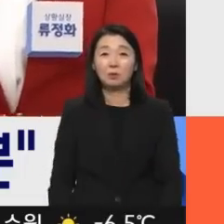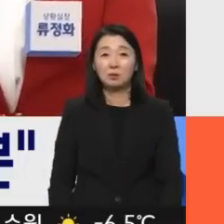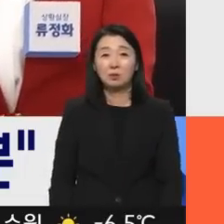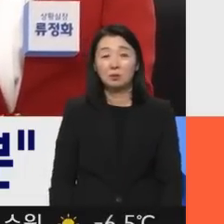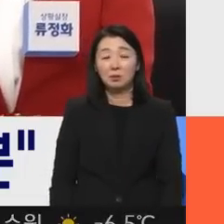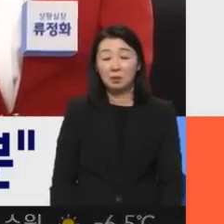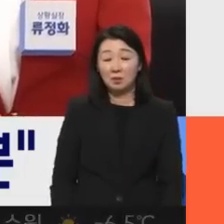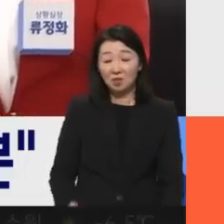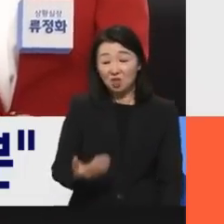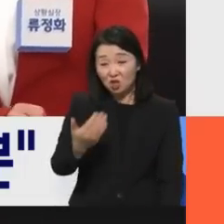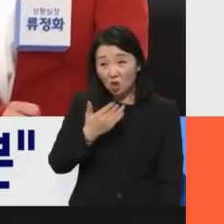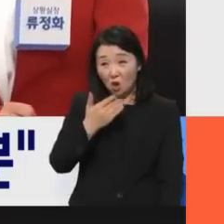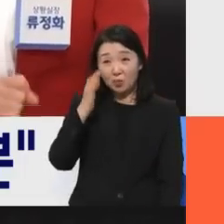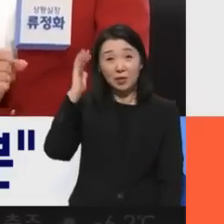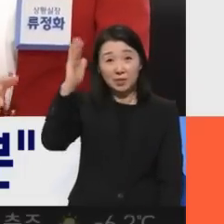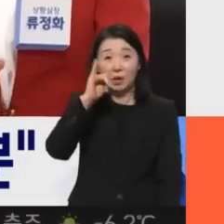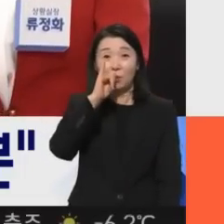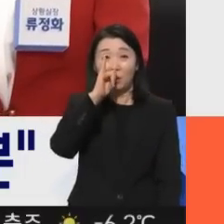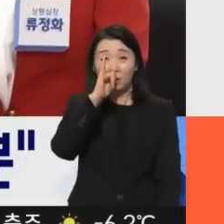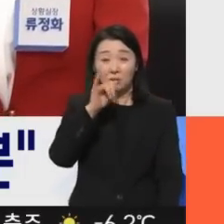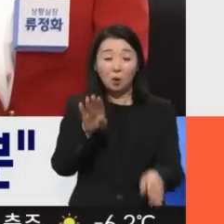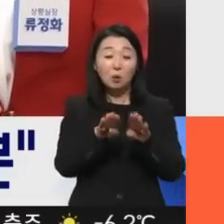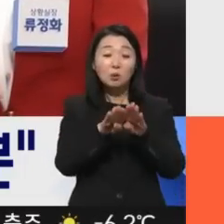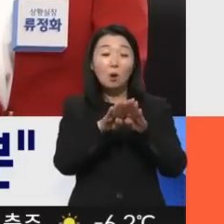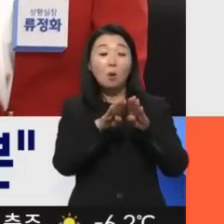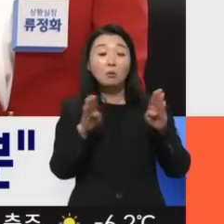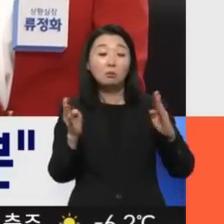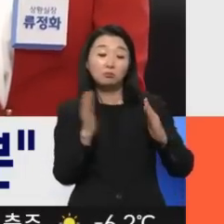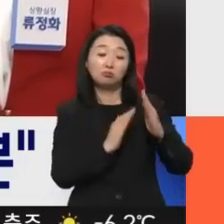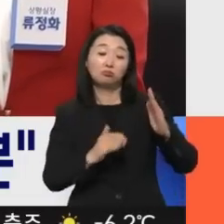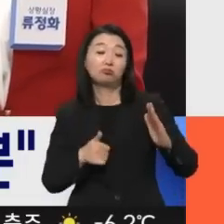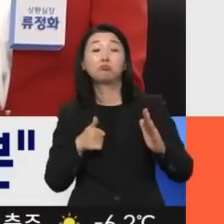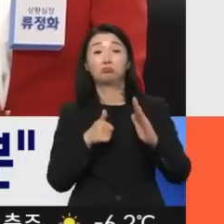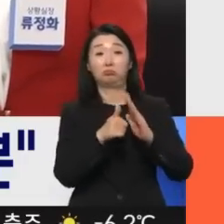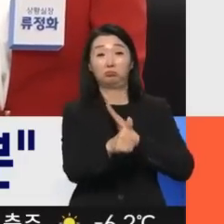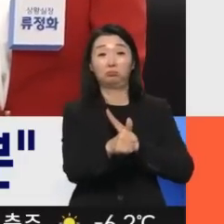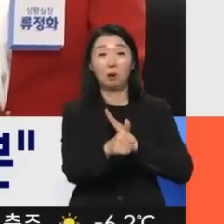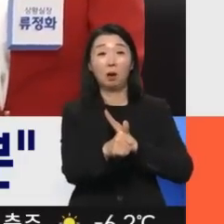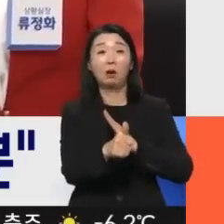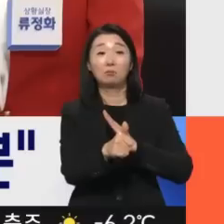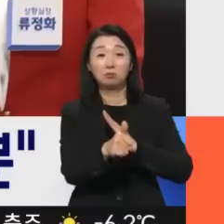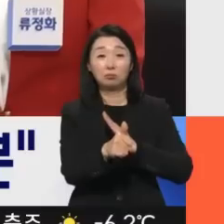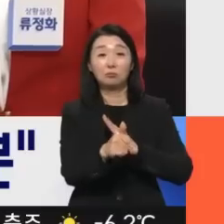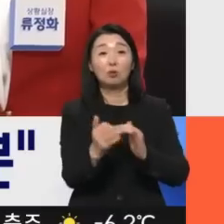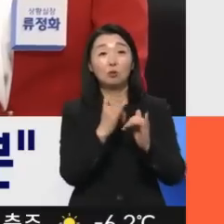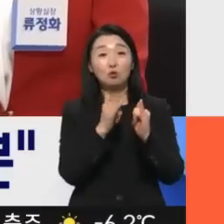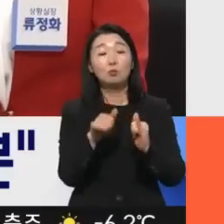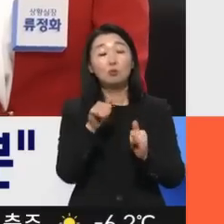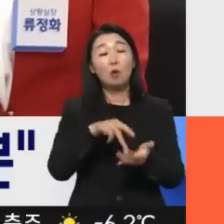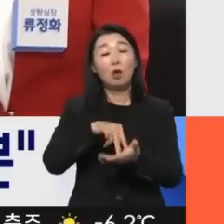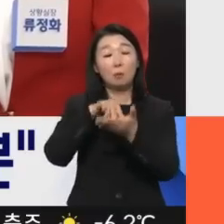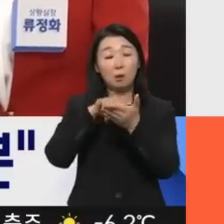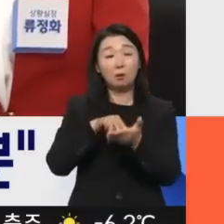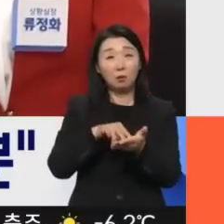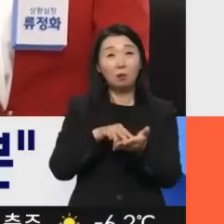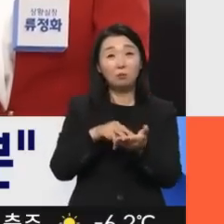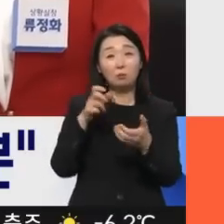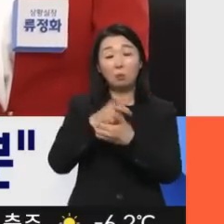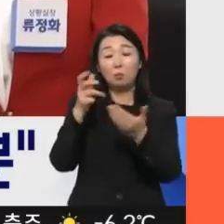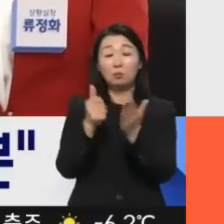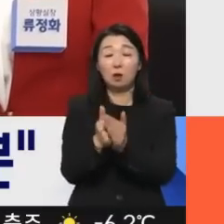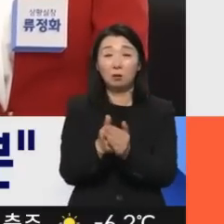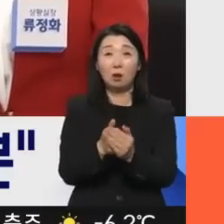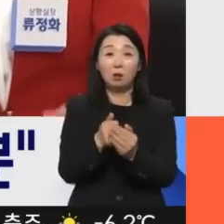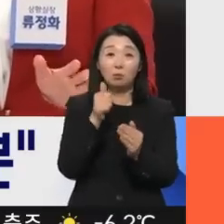전에 기자회견을 했는데요. 열려있는 공용 현관을 통해서 들어가서 주민이 눌러준 엘리베이터를 타고 한 장관 자택 초인종 두